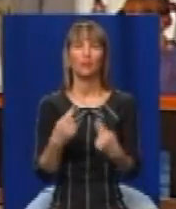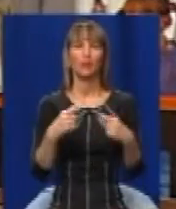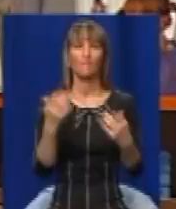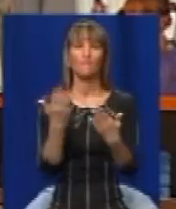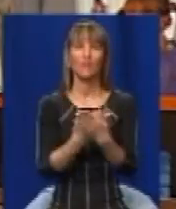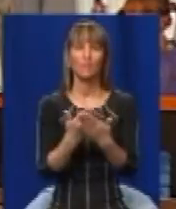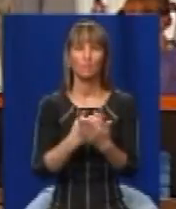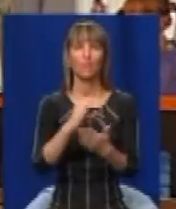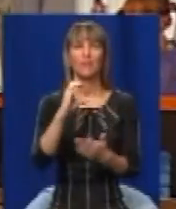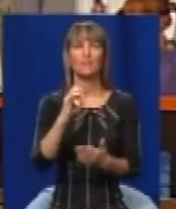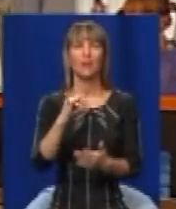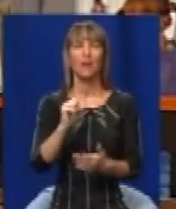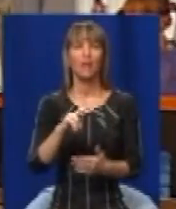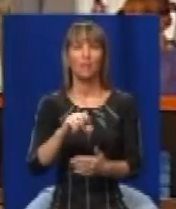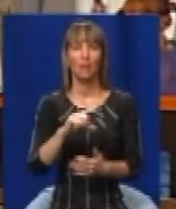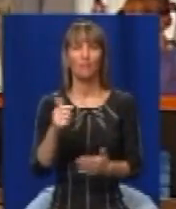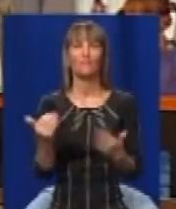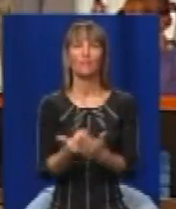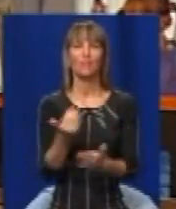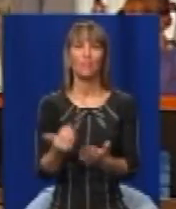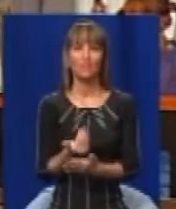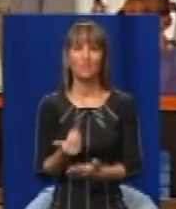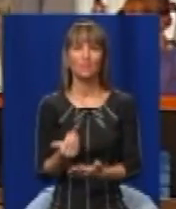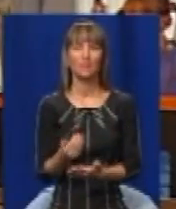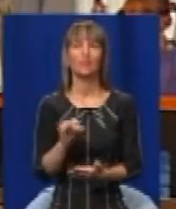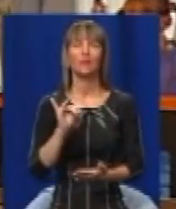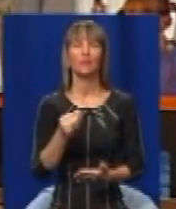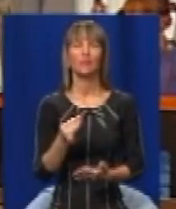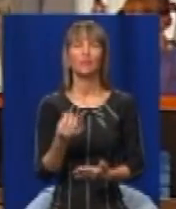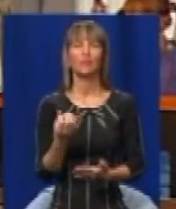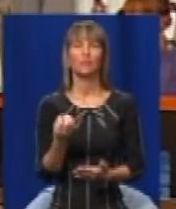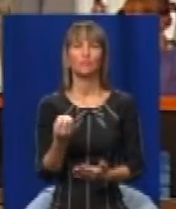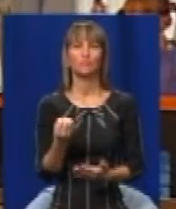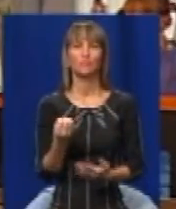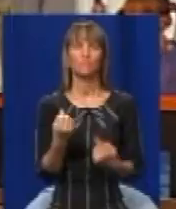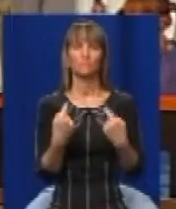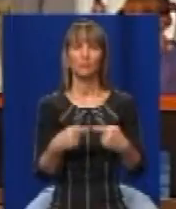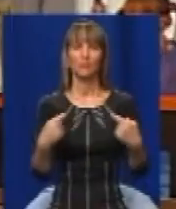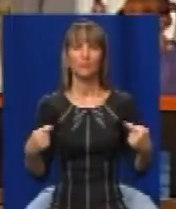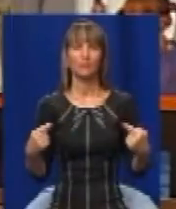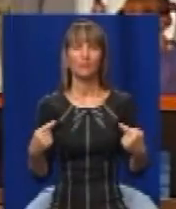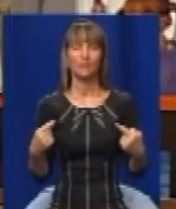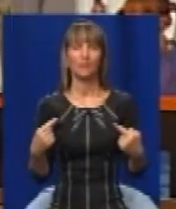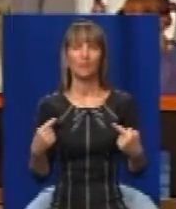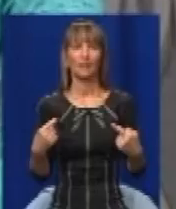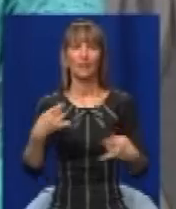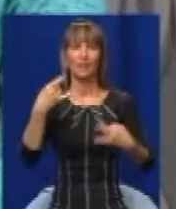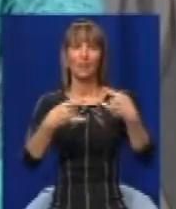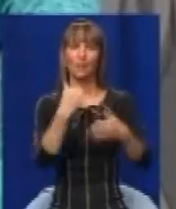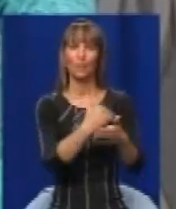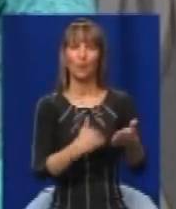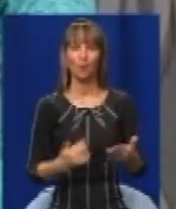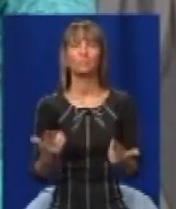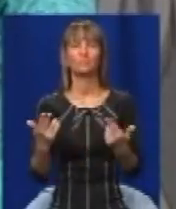серіалах, в новостях і ще в всяких різних телепередачах.